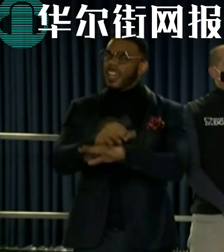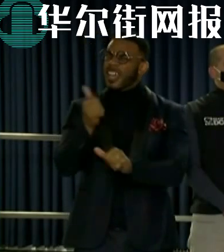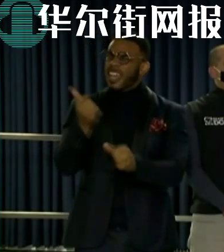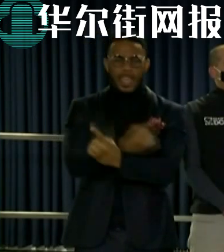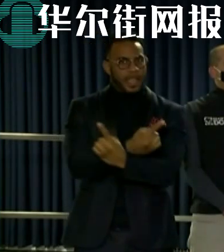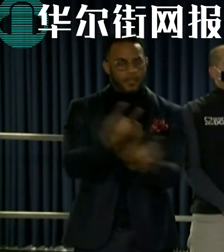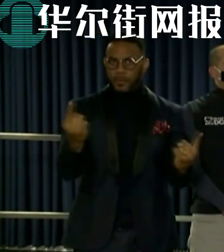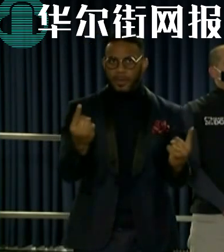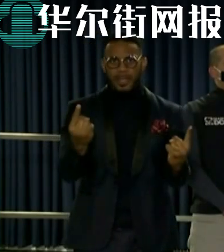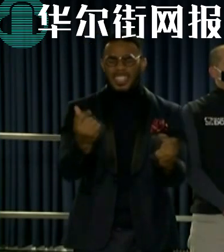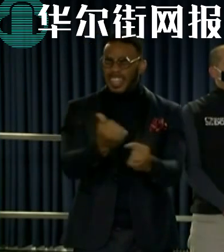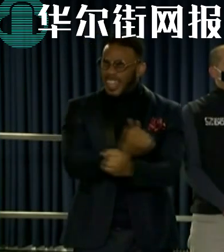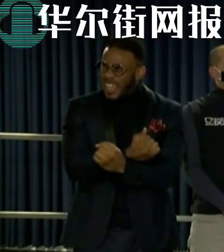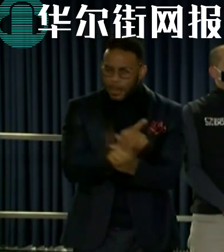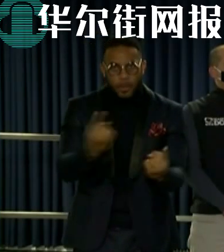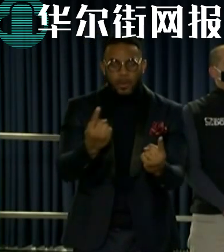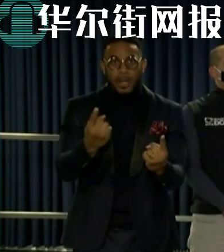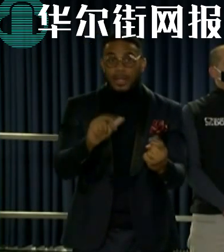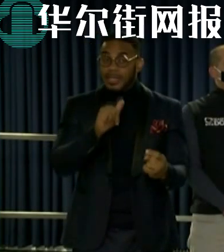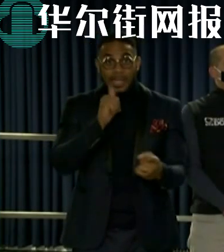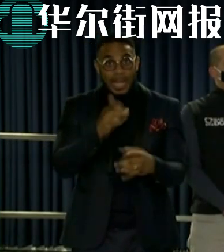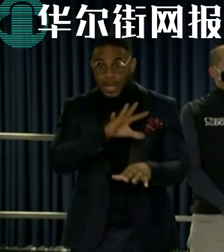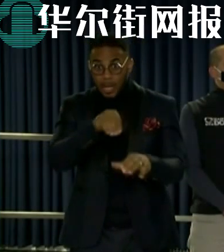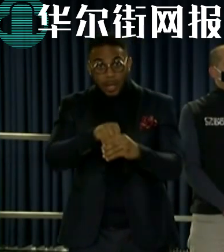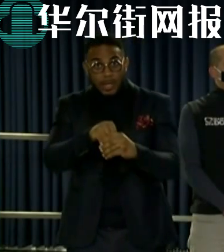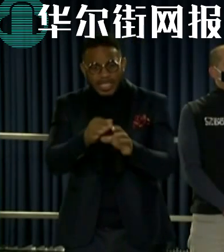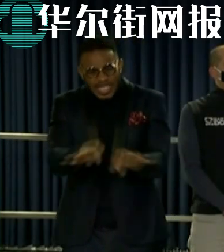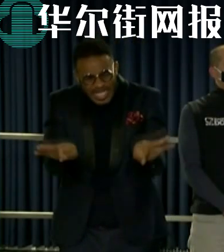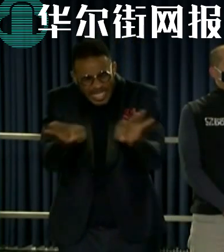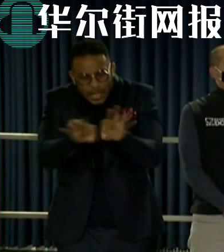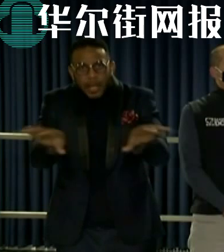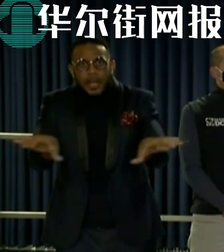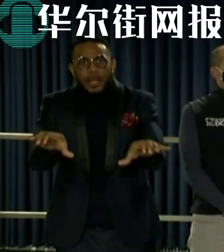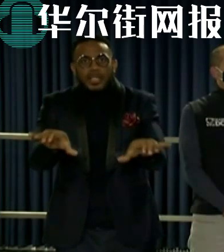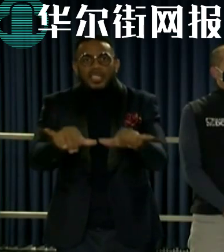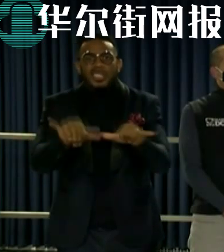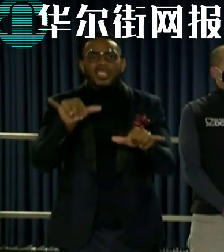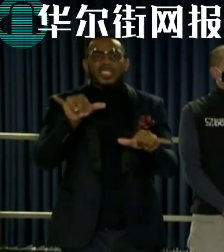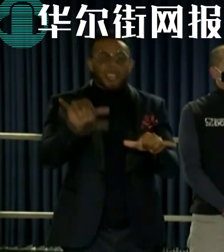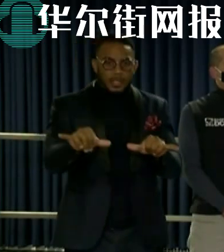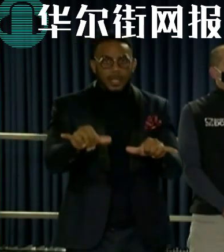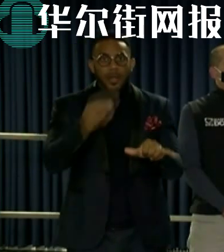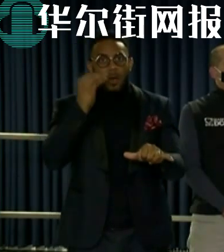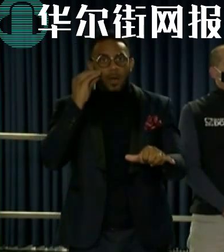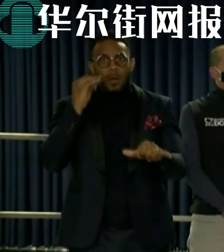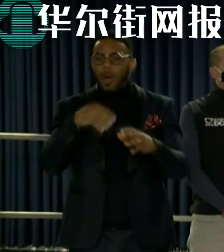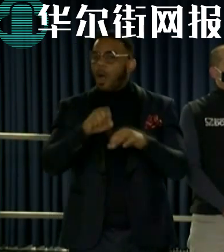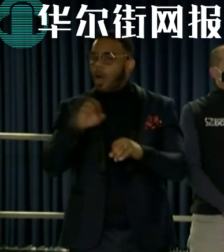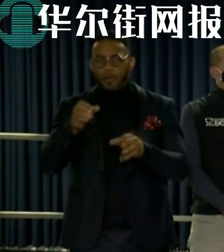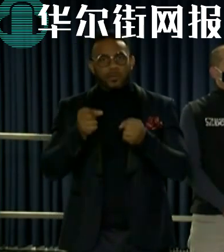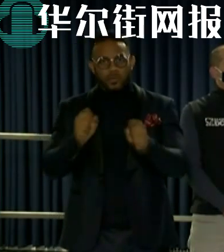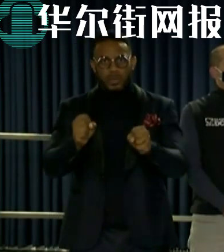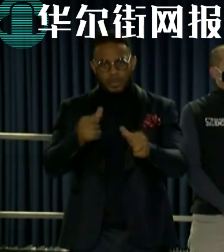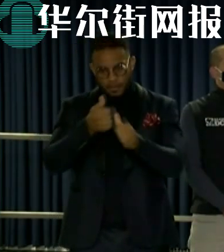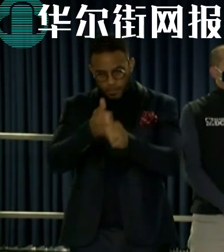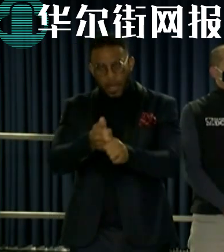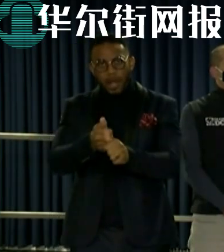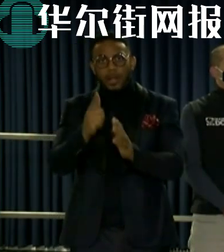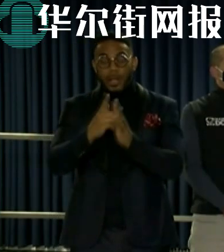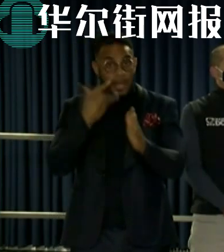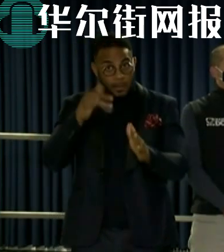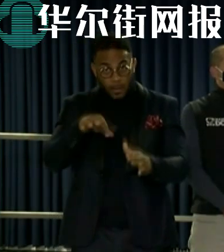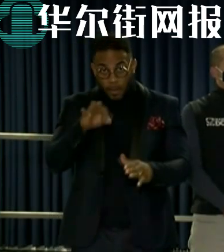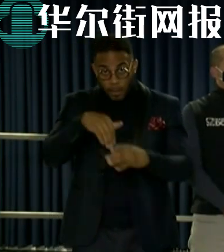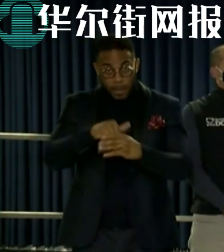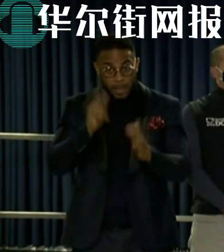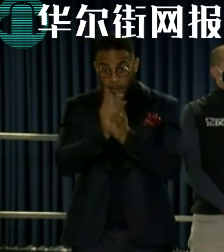力击打后头部受伤。而南希·佩洛西要求警察局长桑德辞职，他表示已经收到众议院军事长欧